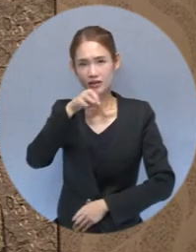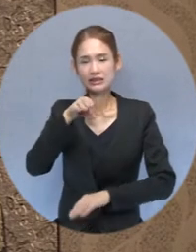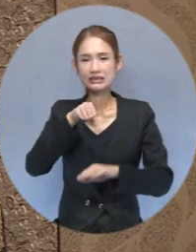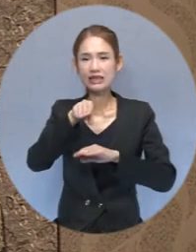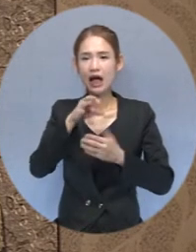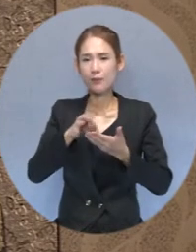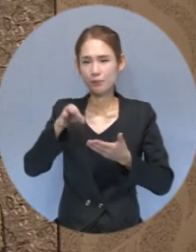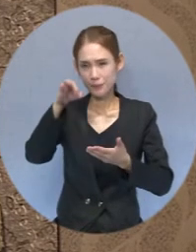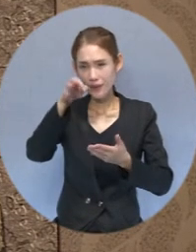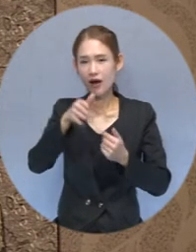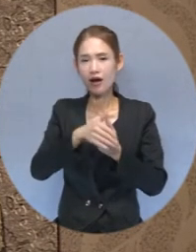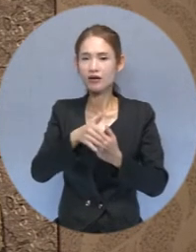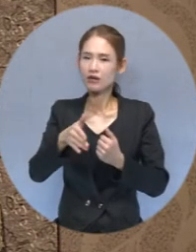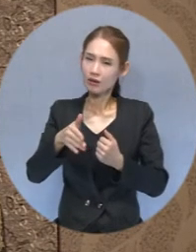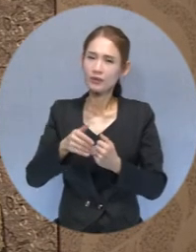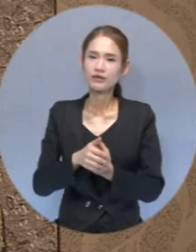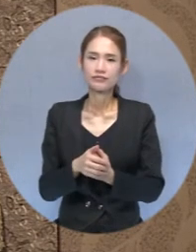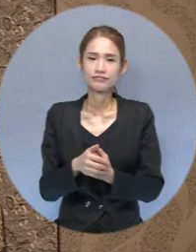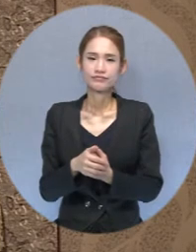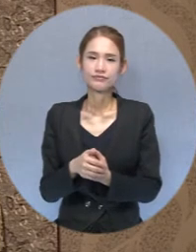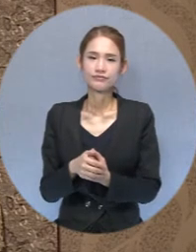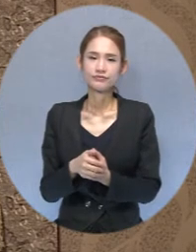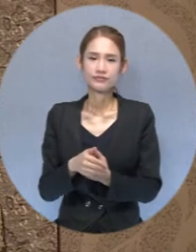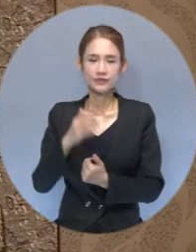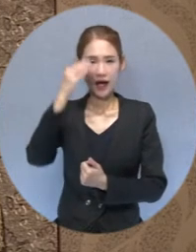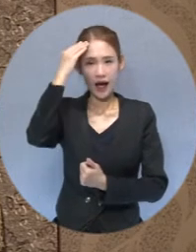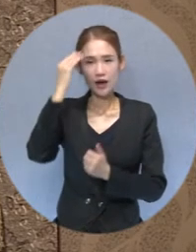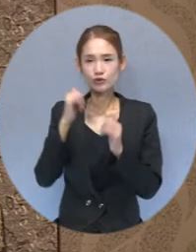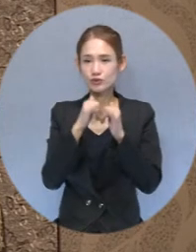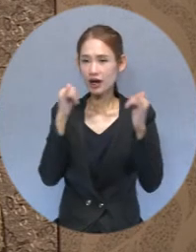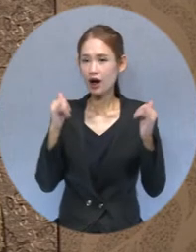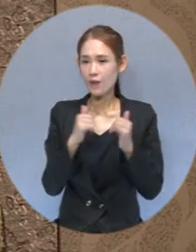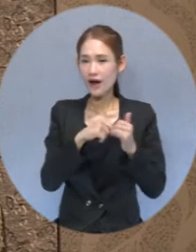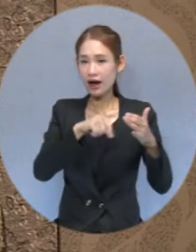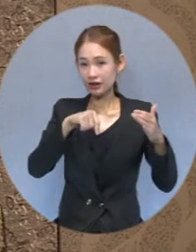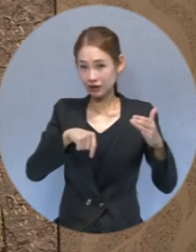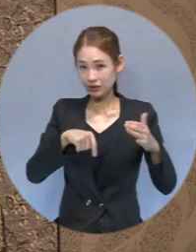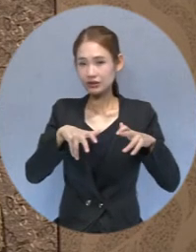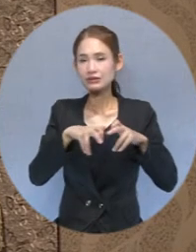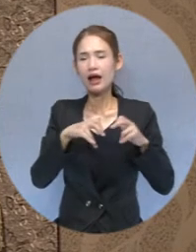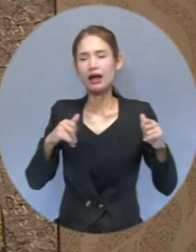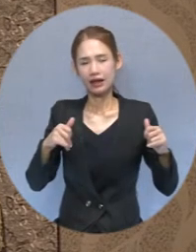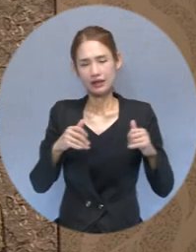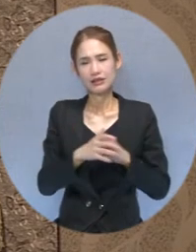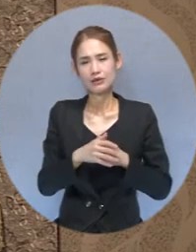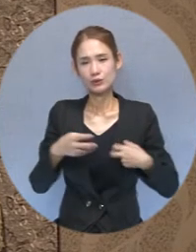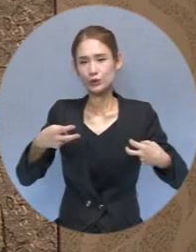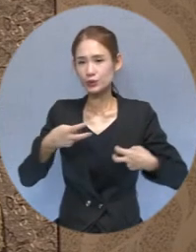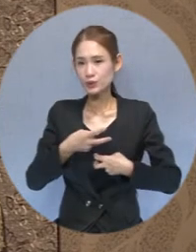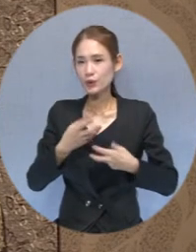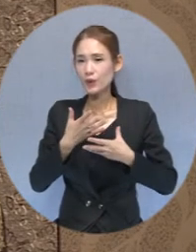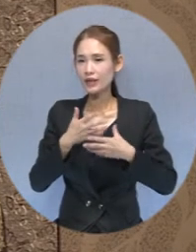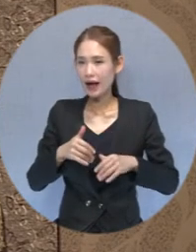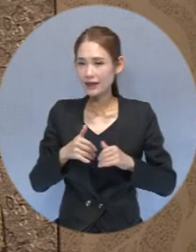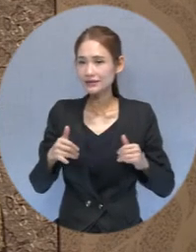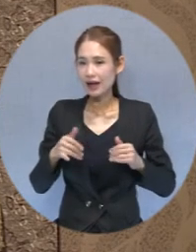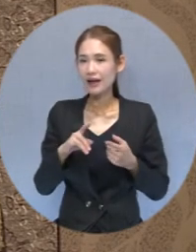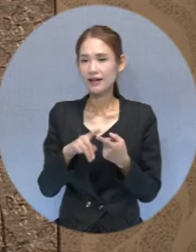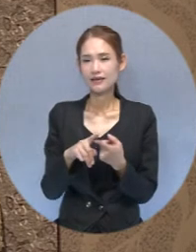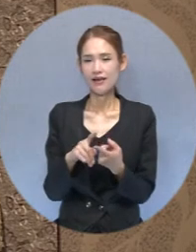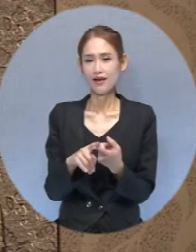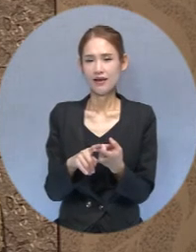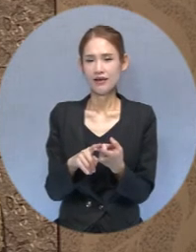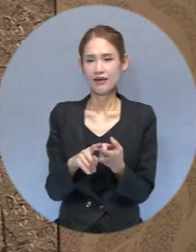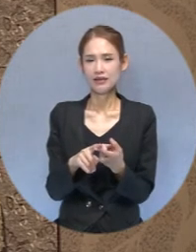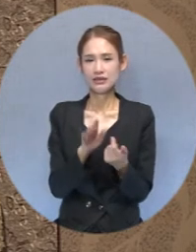비싸고 하기 때문에 그리고 우리 사회에서 얼마나 장애인 부분, 그다음에 교통약자에 대해서